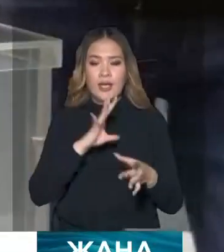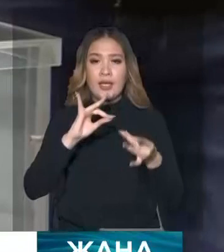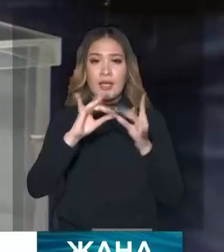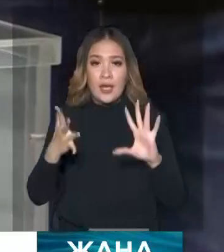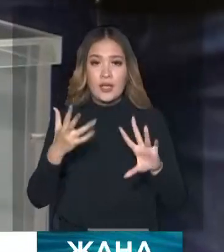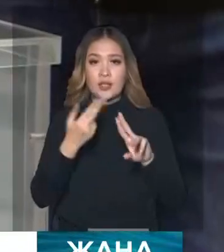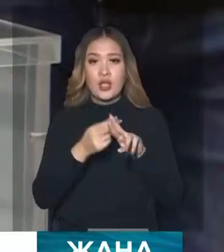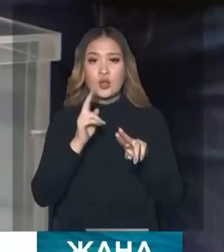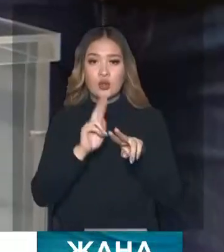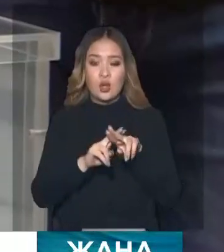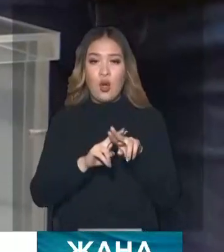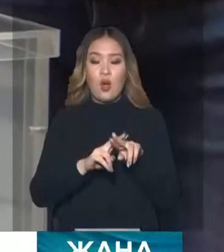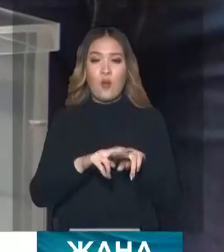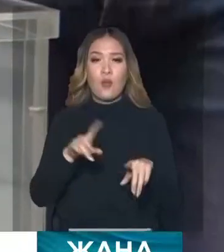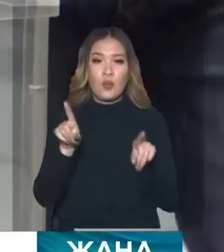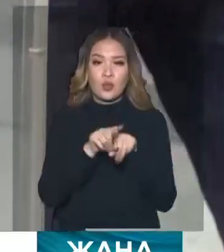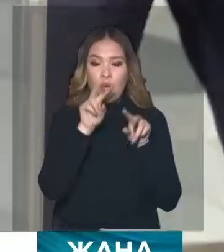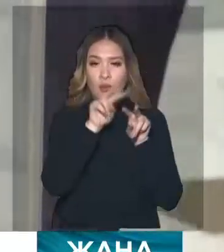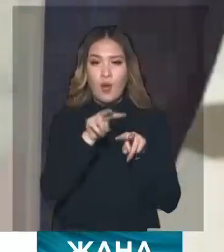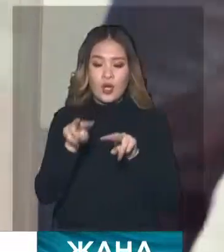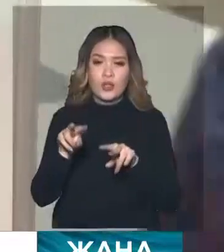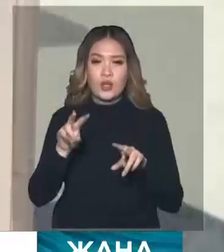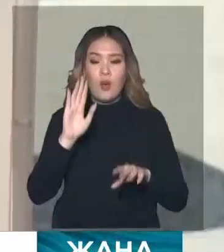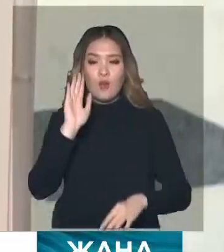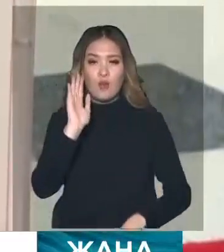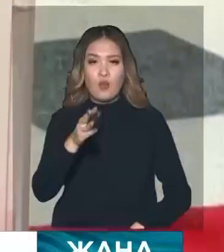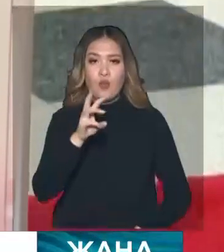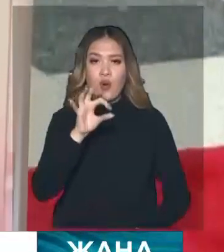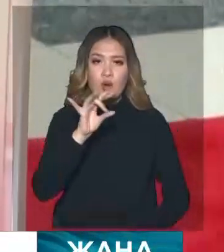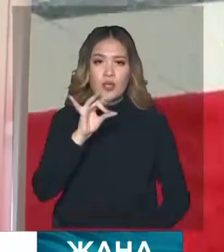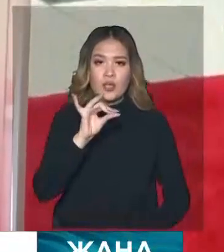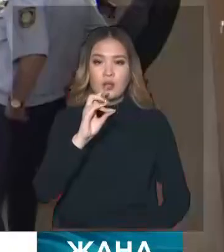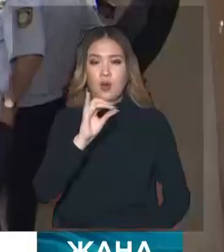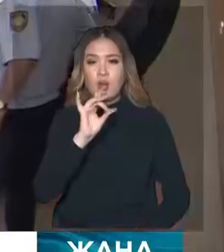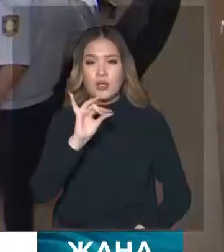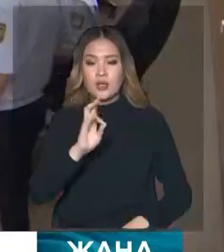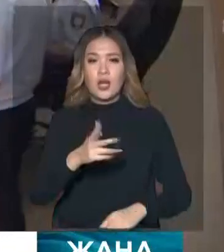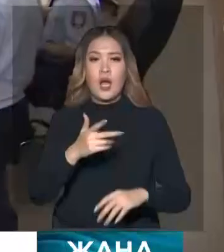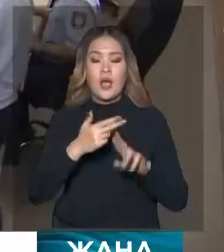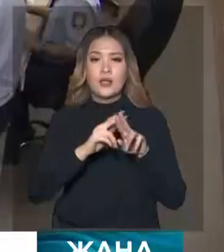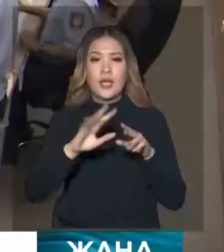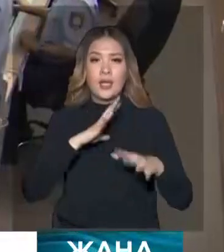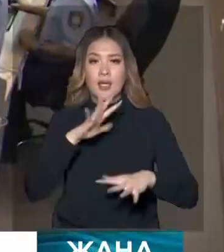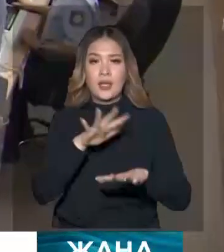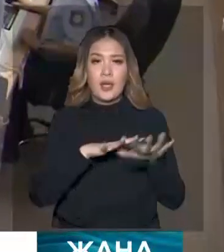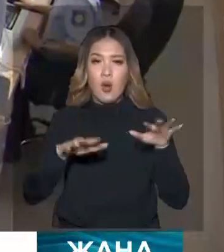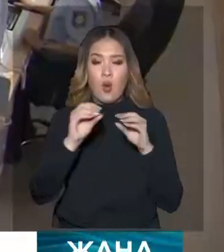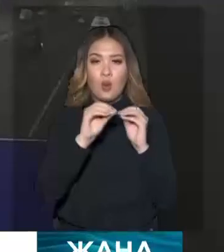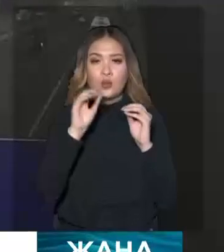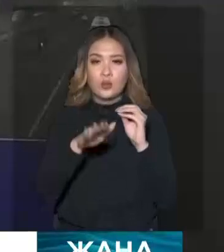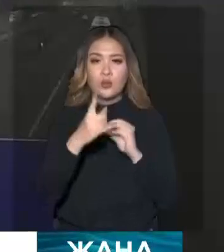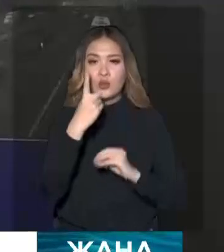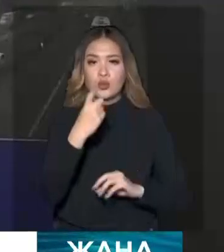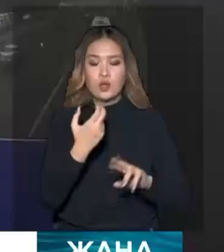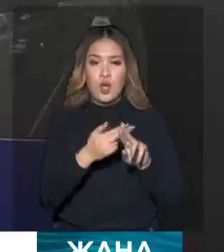менен интернет ресурстарга, әлеуметтік желілерге мониторинг жүргүзүлөт. Айта кетейик, эл боюнча 10100-ден